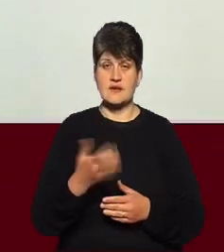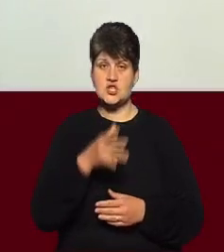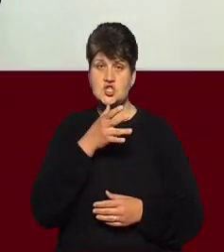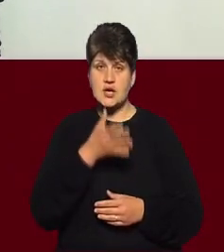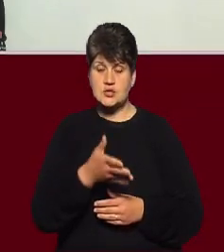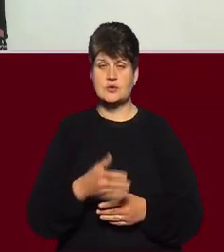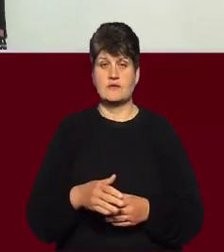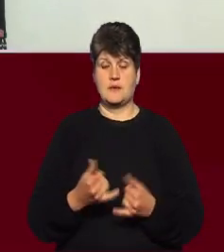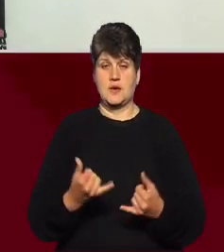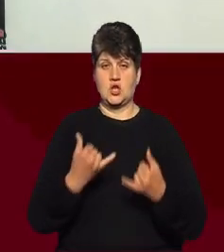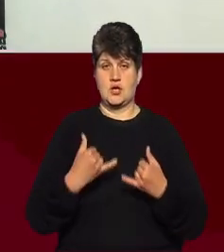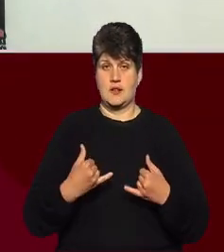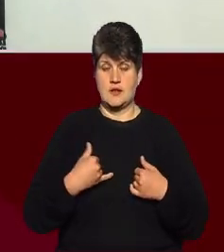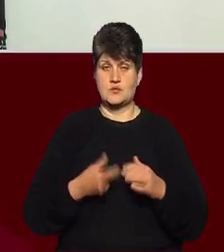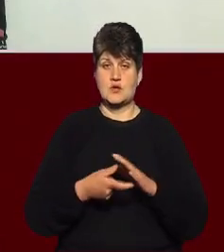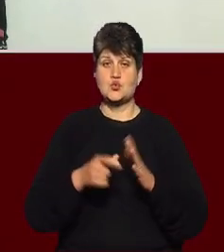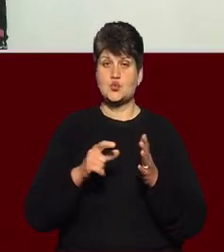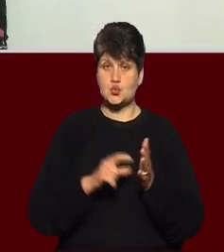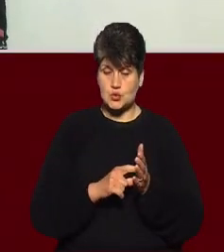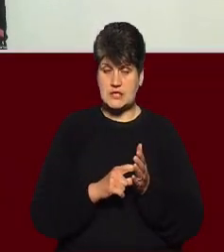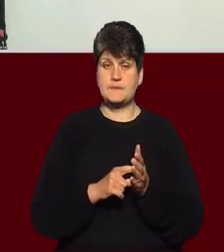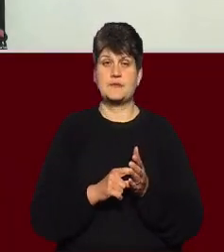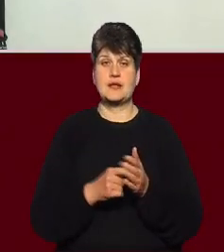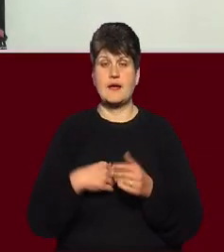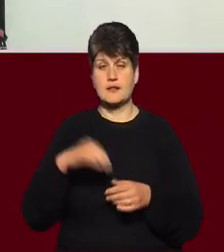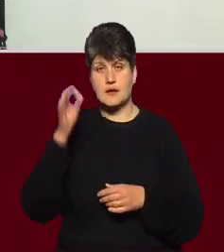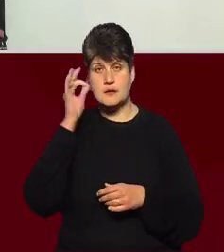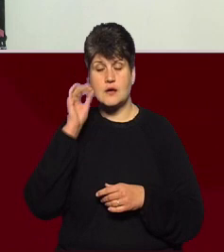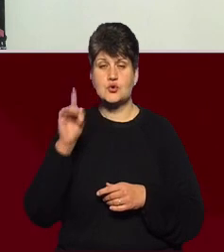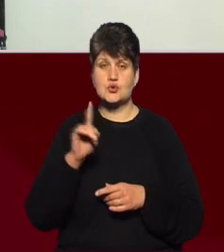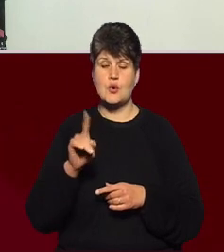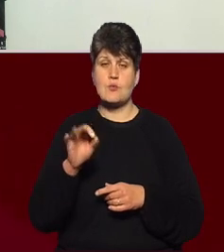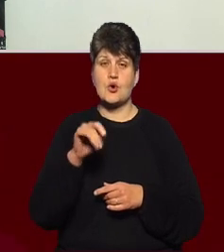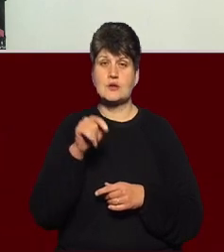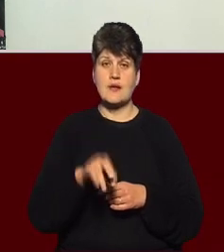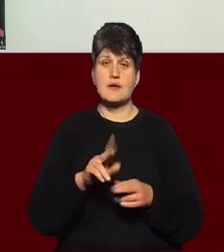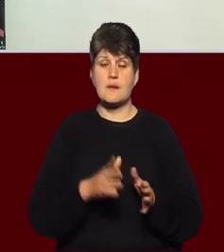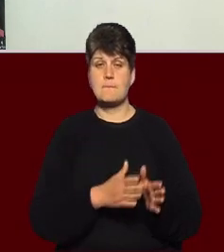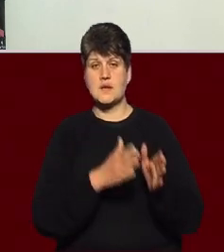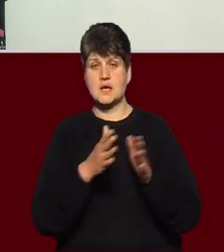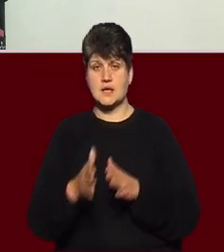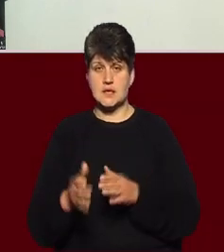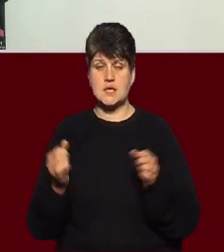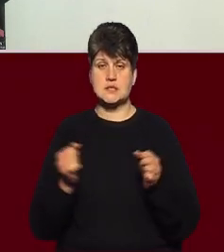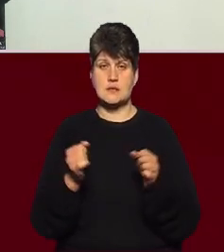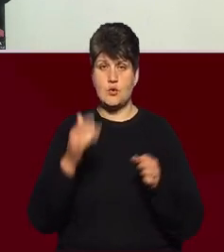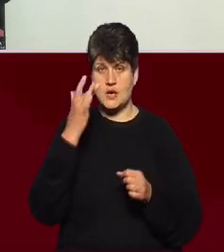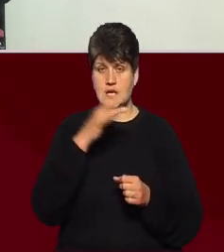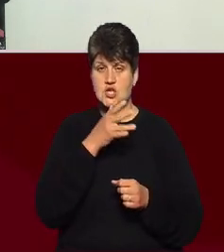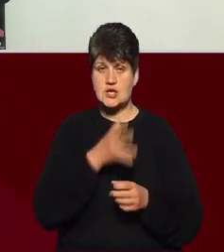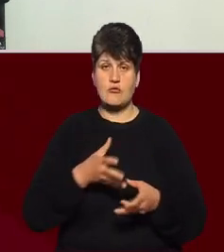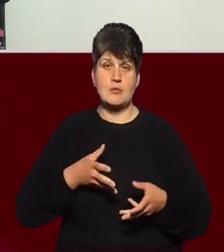до нас у студію. Я нагадаю, що про те, як перехід на зимовий і літній час впливають на наш організм,